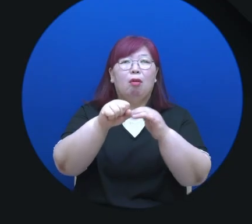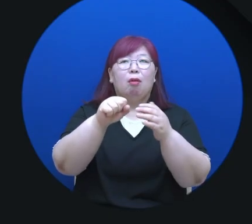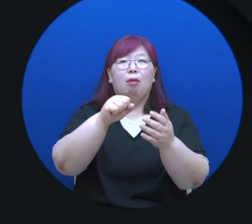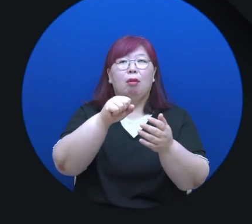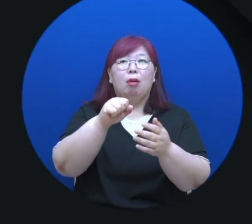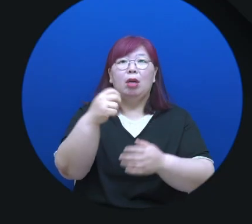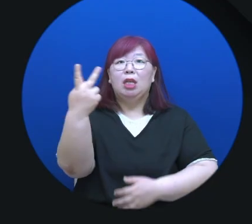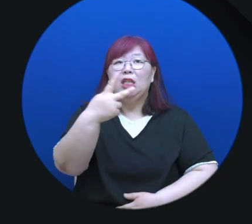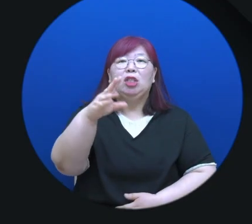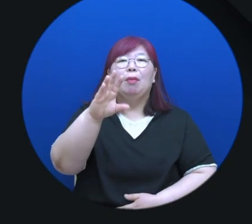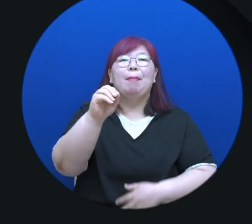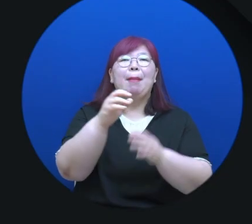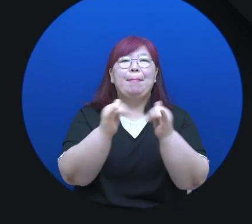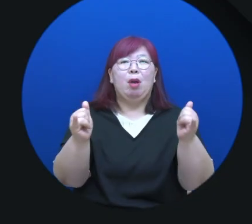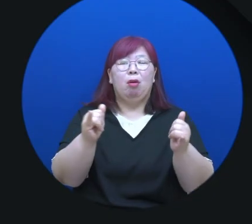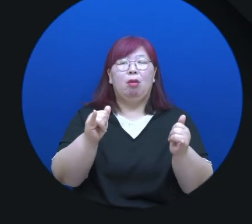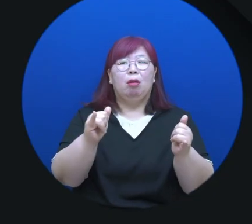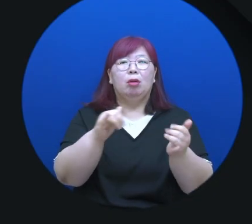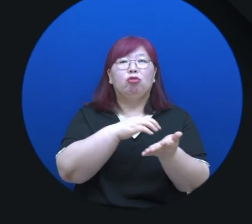2천만 명.